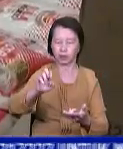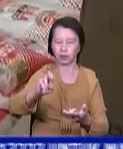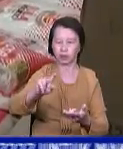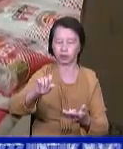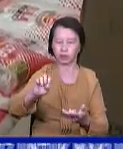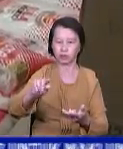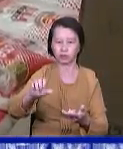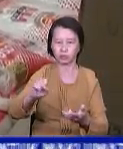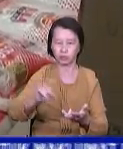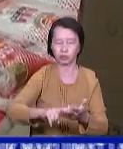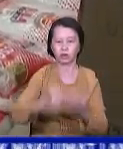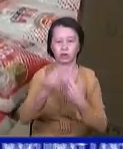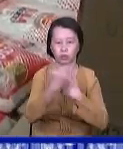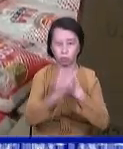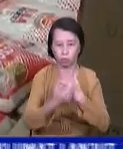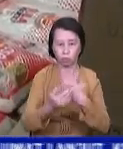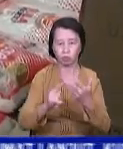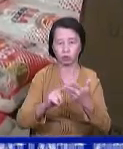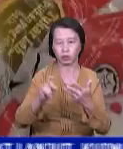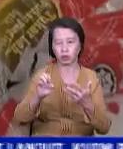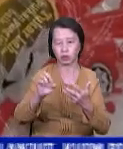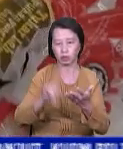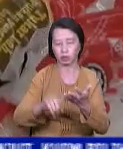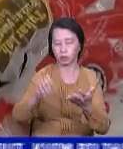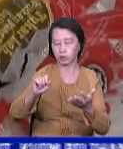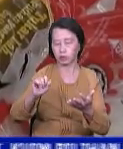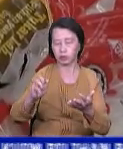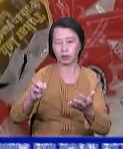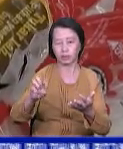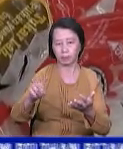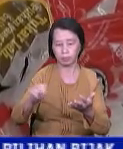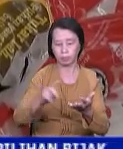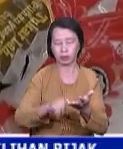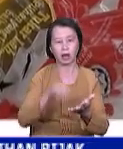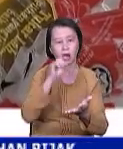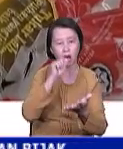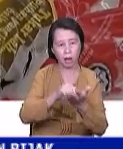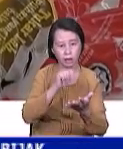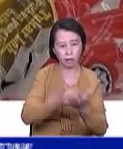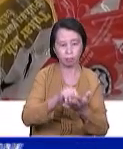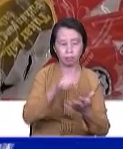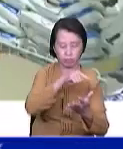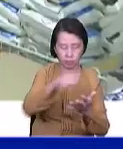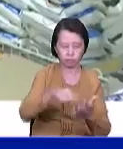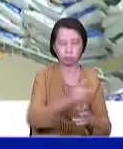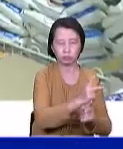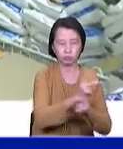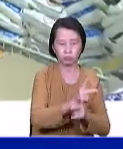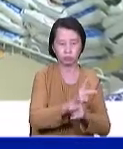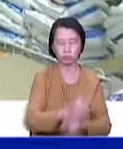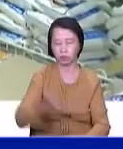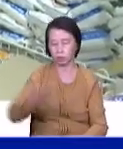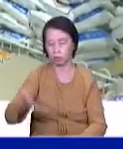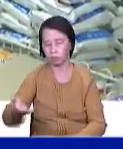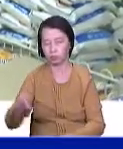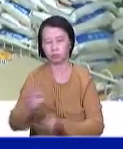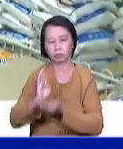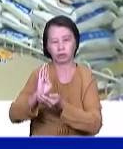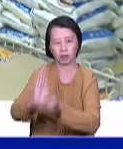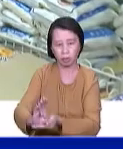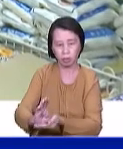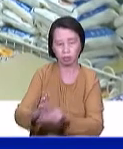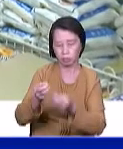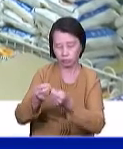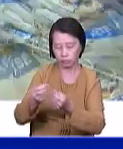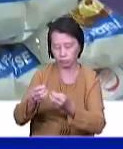roti babulak glue lembut Siemens dan ayam untuk kategori barang kawalan manakala barangan bersubsidi